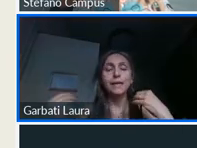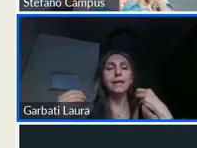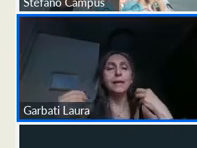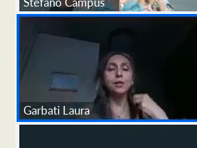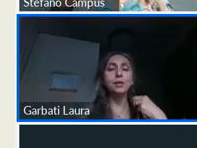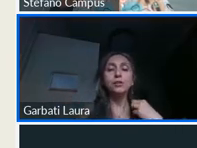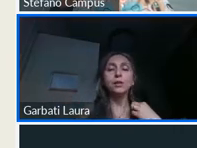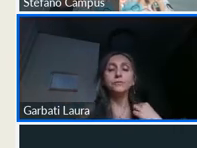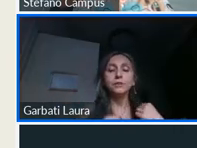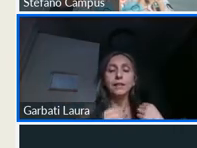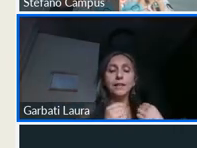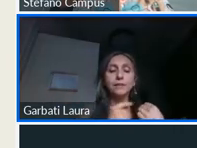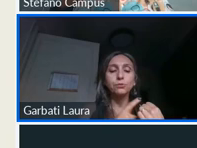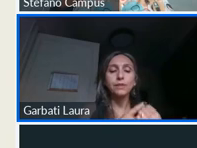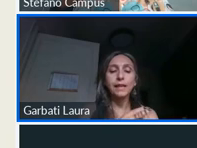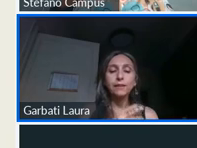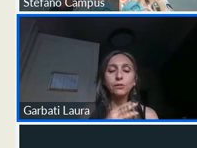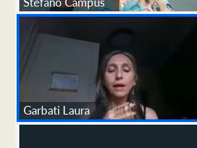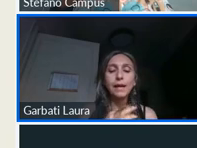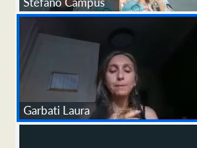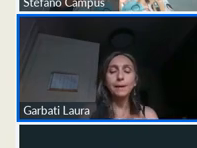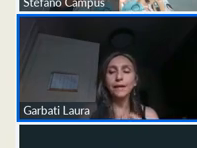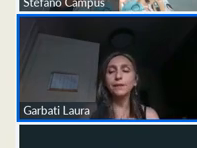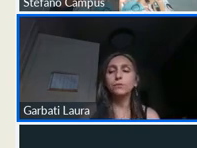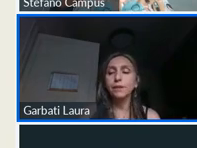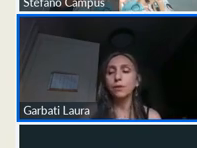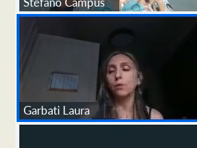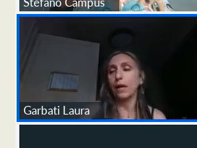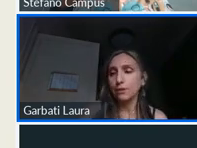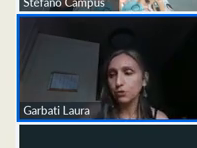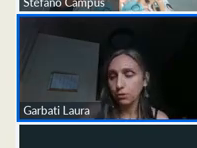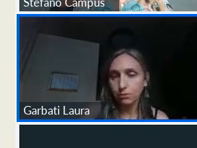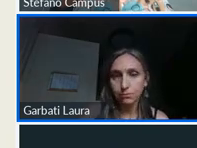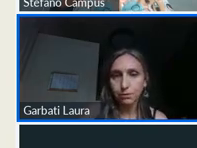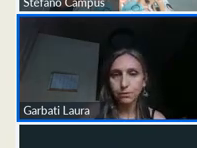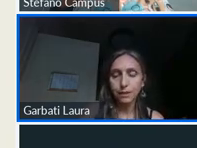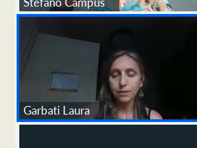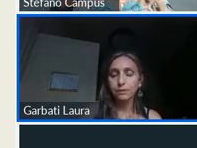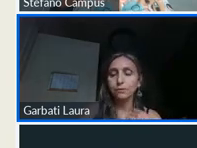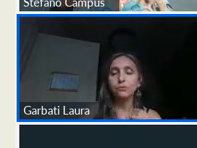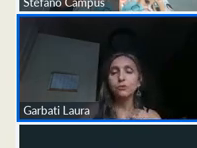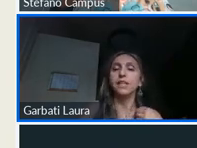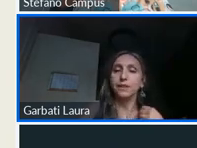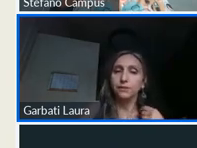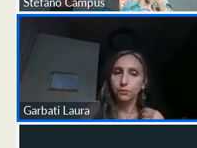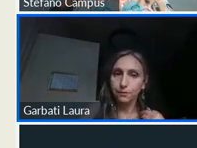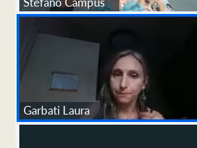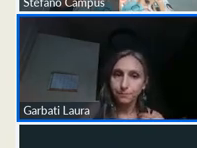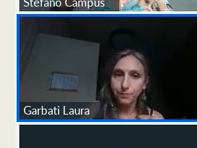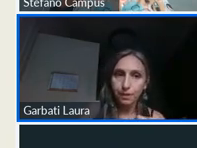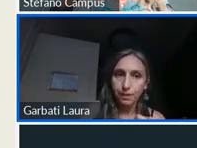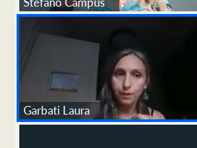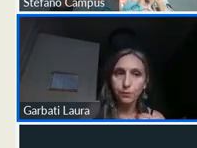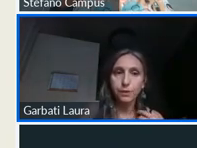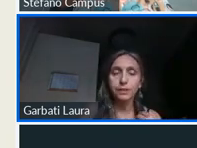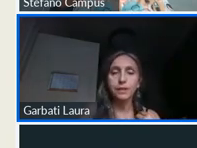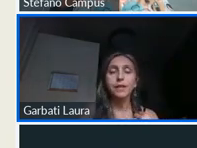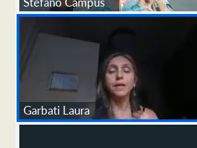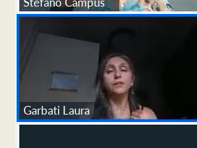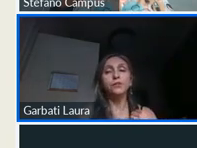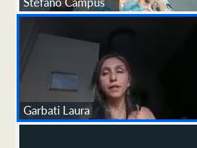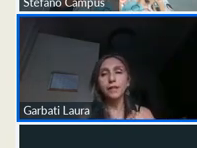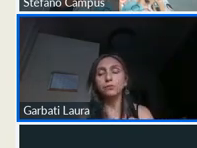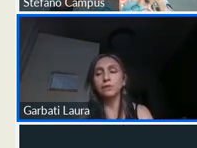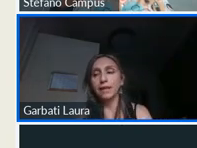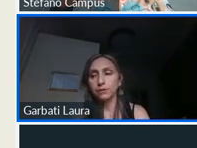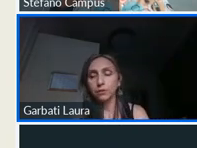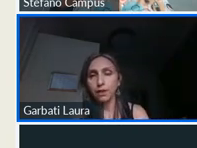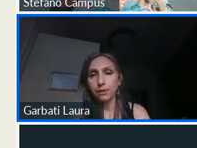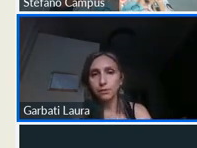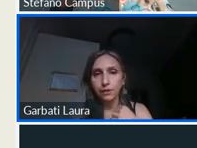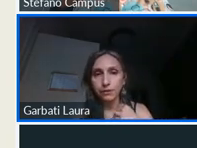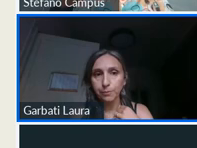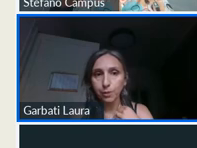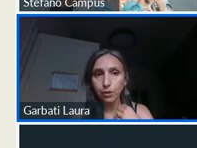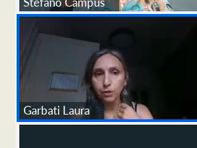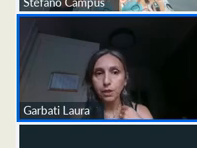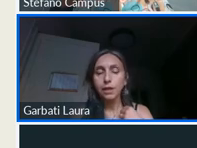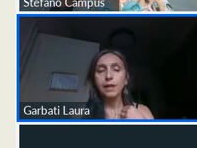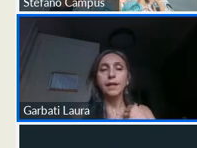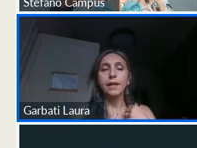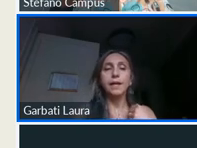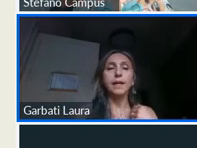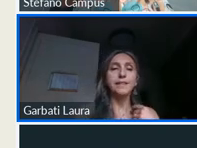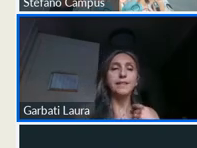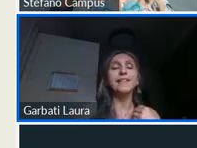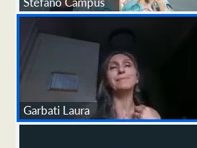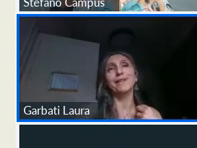insomma. Però il software è tutelato al pari di un linguaggio, di uno scritto. Quindi non è tutelato